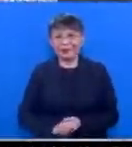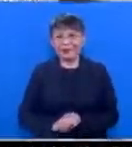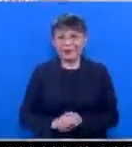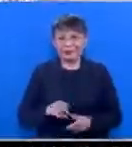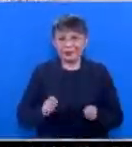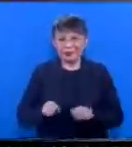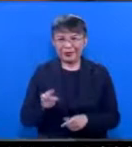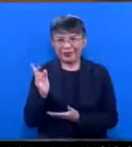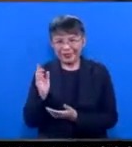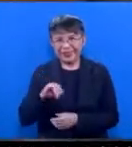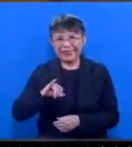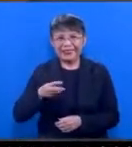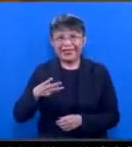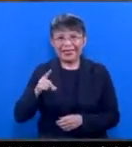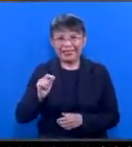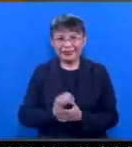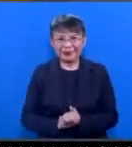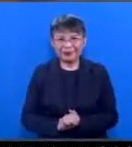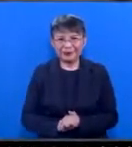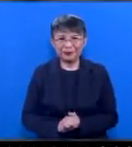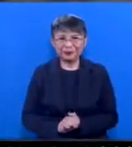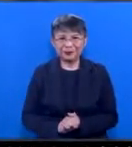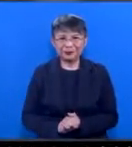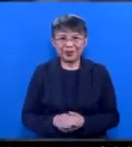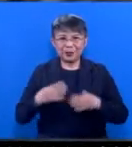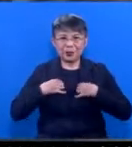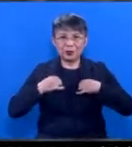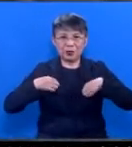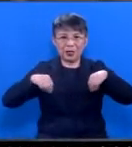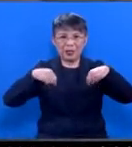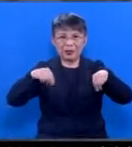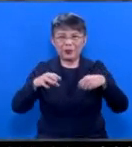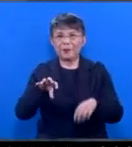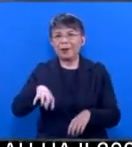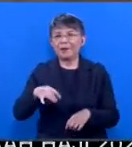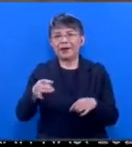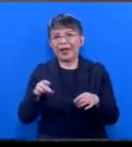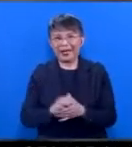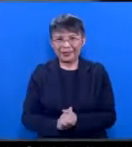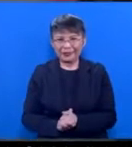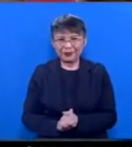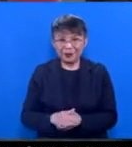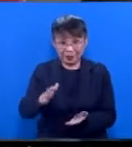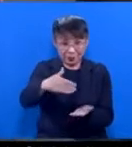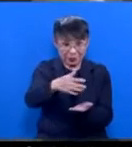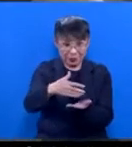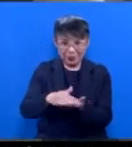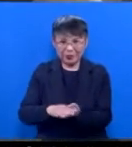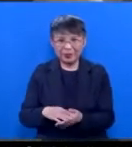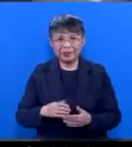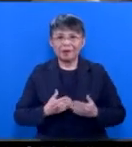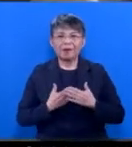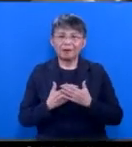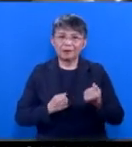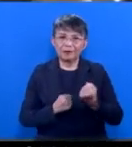drummer Superman Is Dead dengan cara mengamen dan menjual kaos atau merchandise lain. Dari penggalangan dana ini, simpatisan